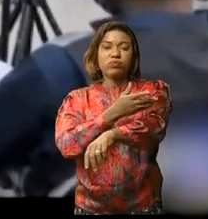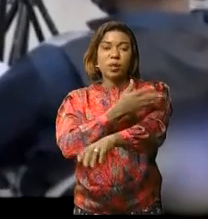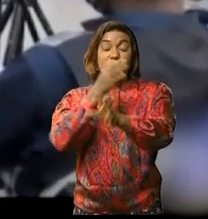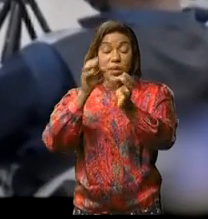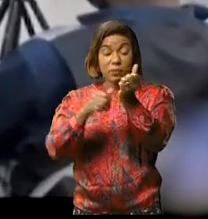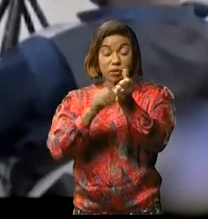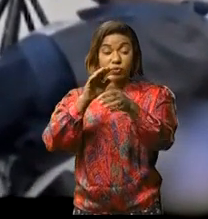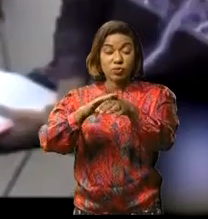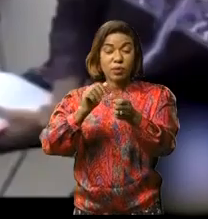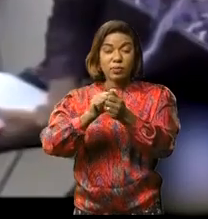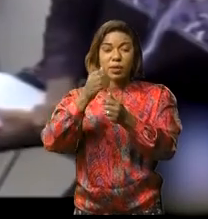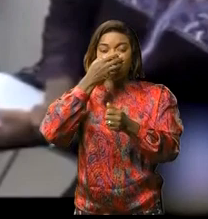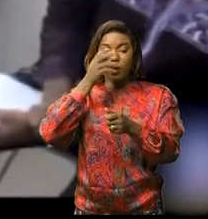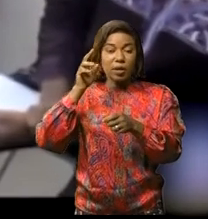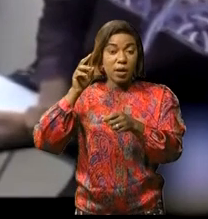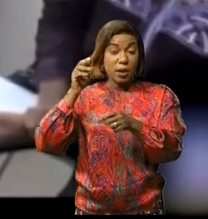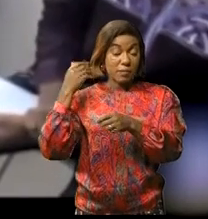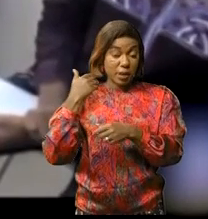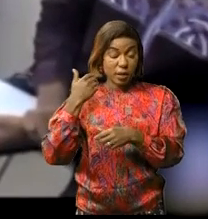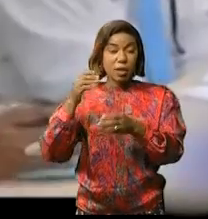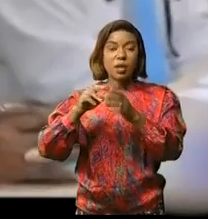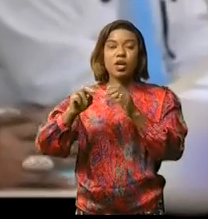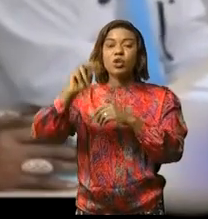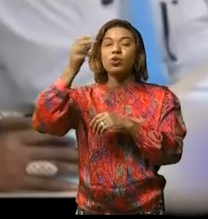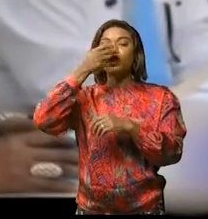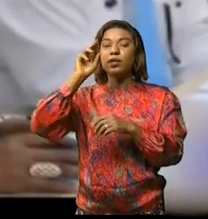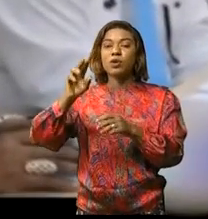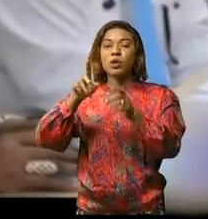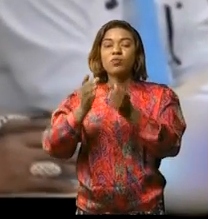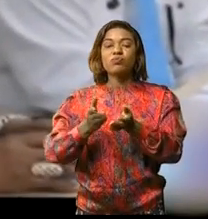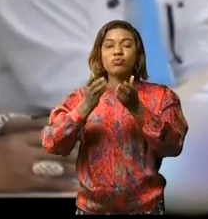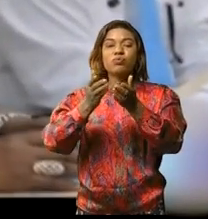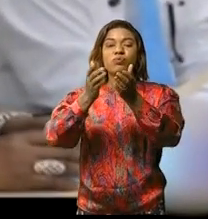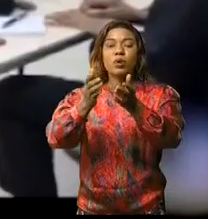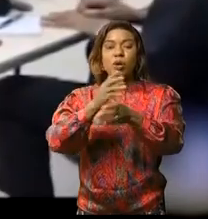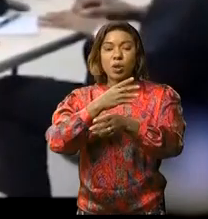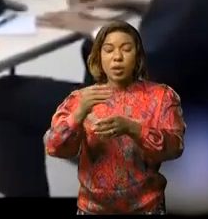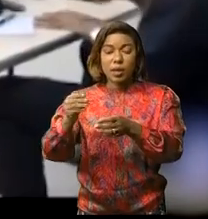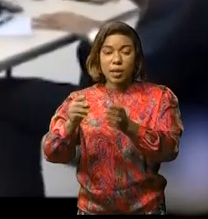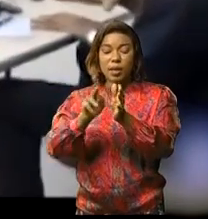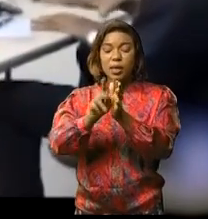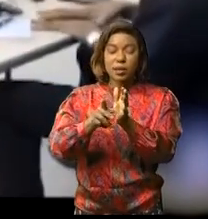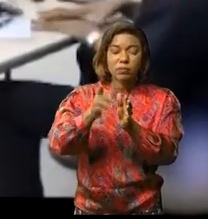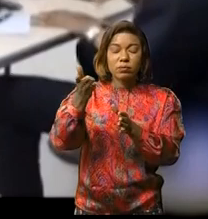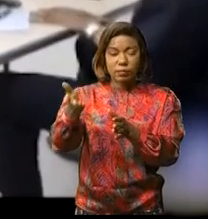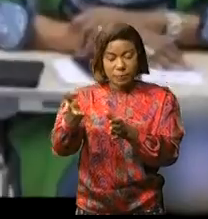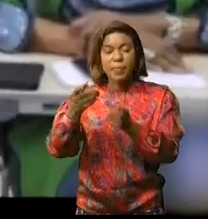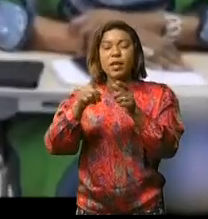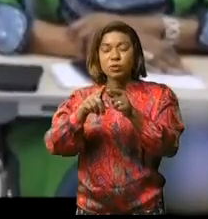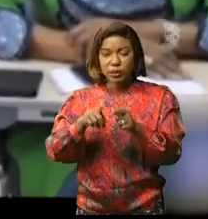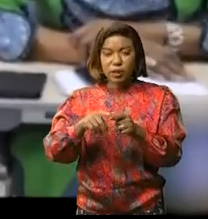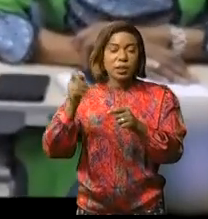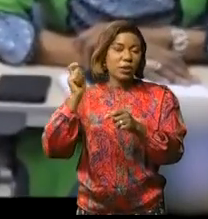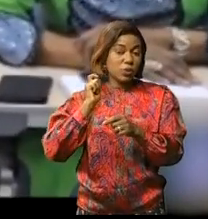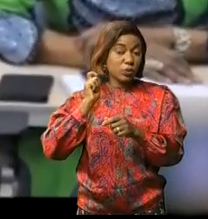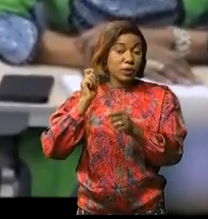contaminés, par exemple le Nord Kivu, le Katanga, le Sankuru et le Lualaba. Le docteur Muyembe a également appelé